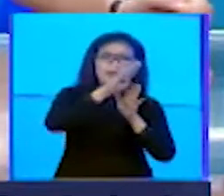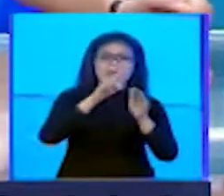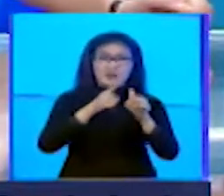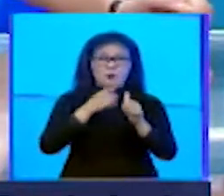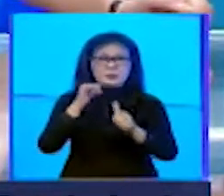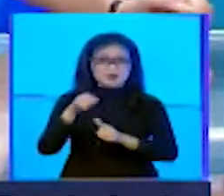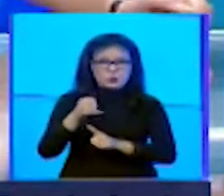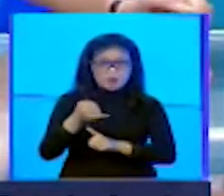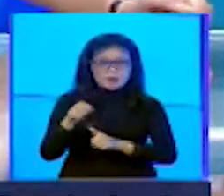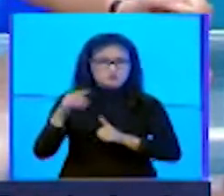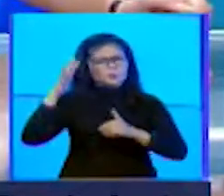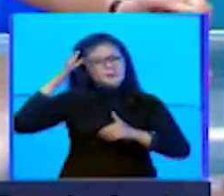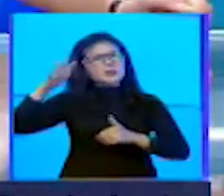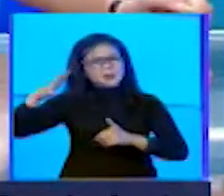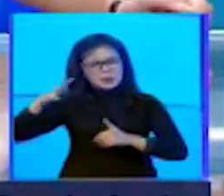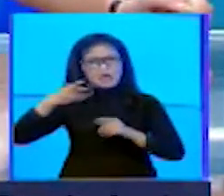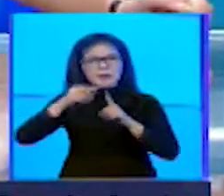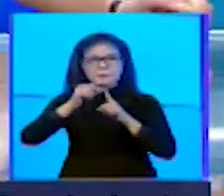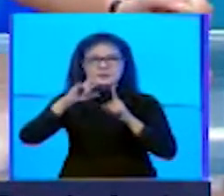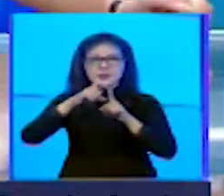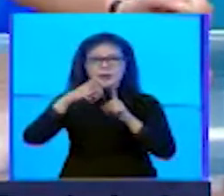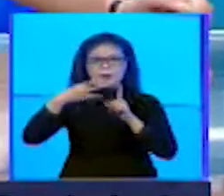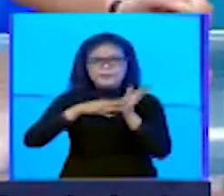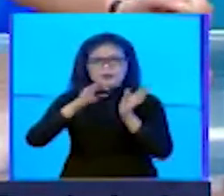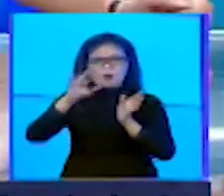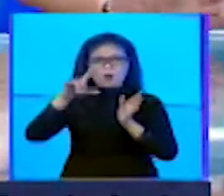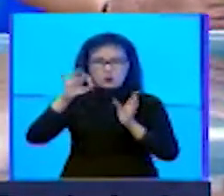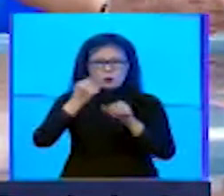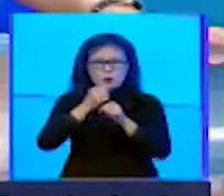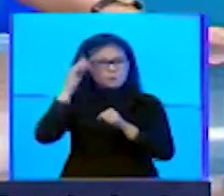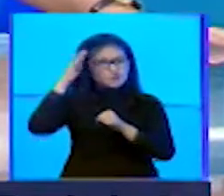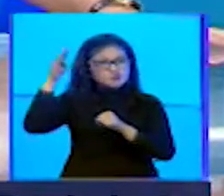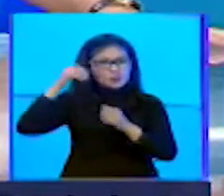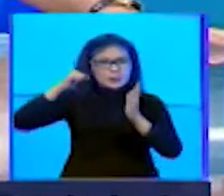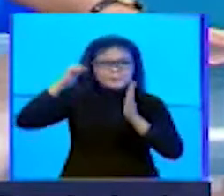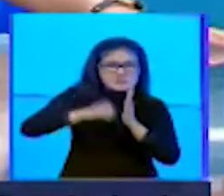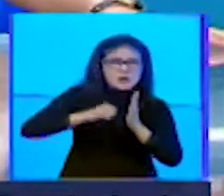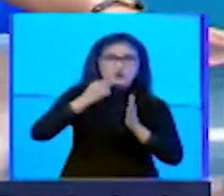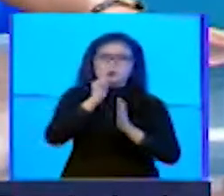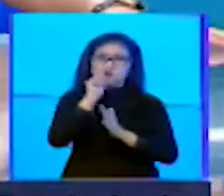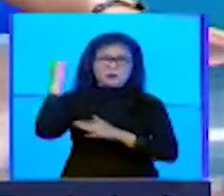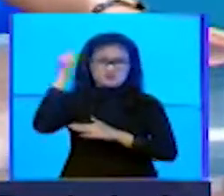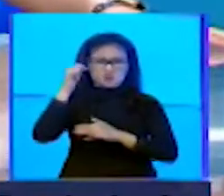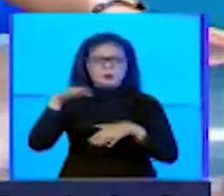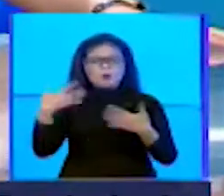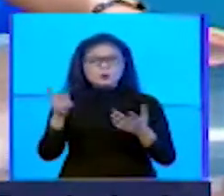sejumlah epidemiolog, menyusul kebijakan pemerintah libur nasional dan cuti bersama saat libur Natal dan Tahun Baru.